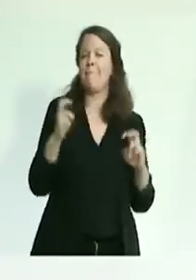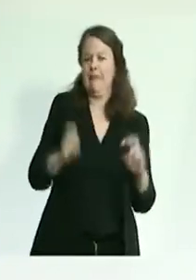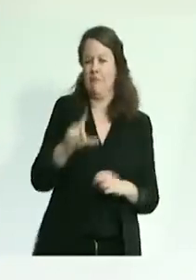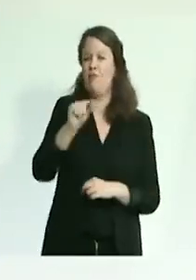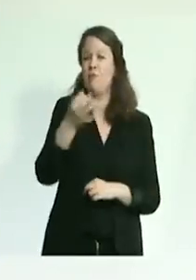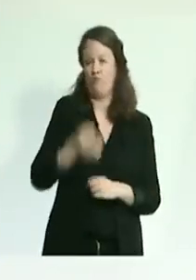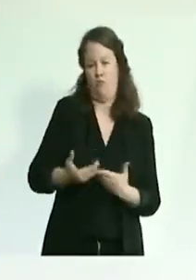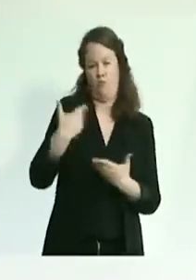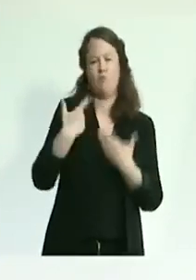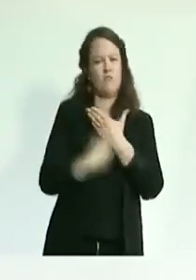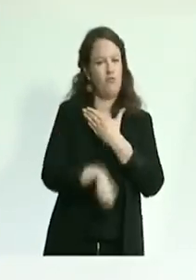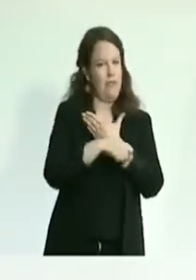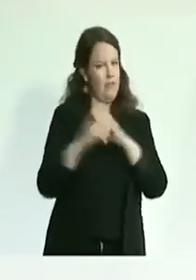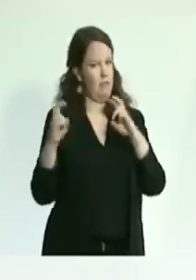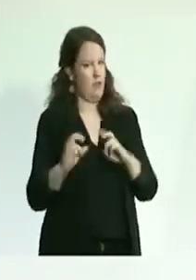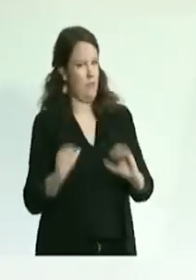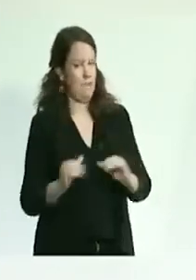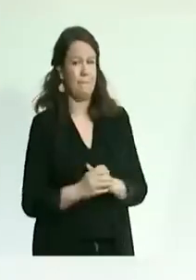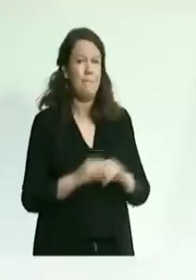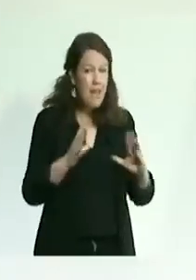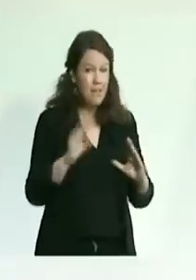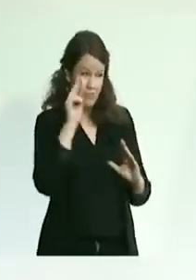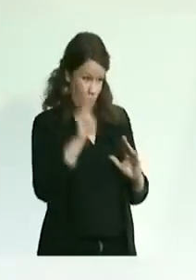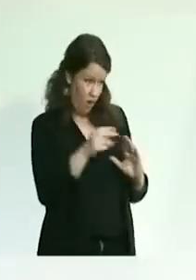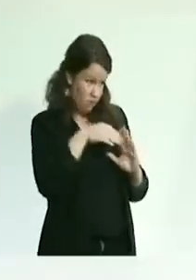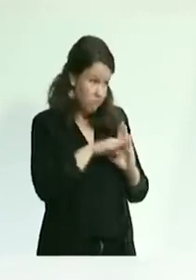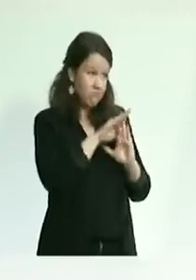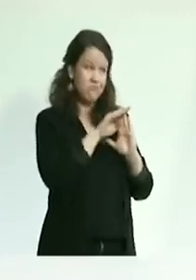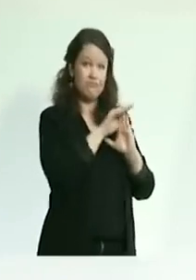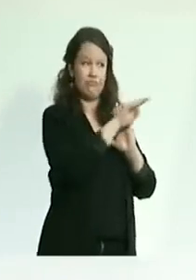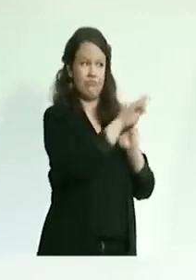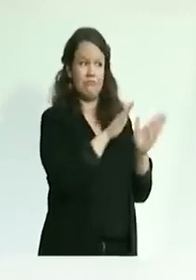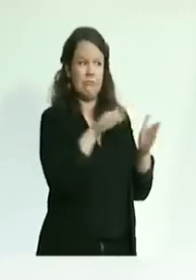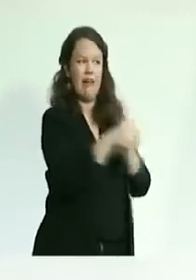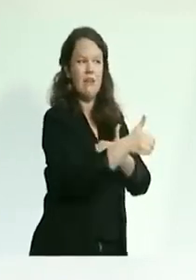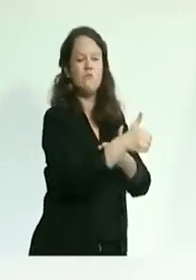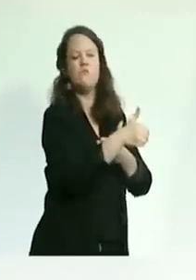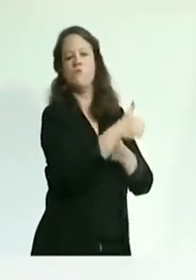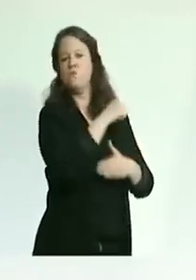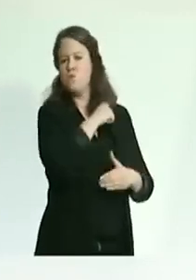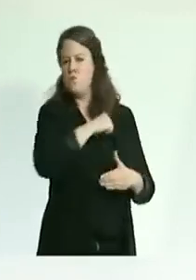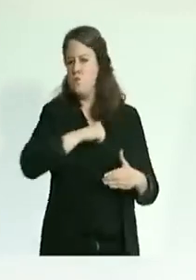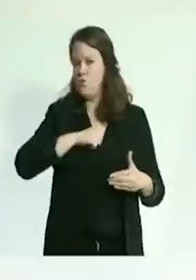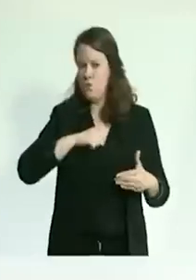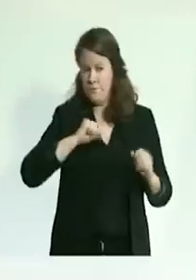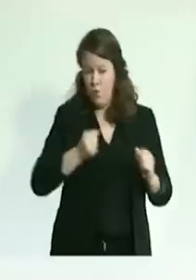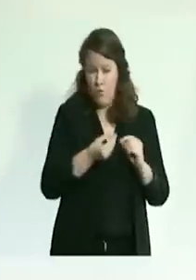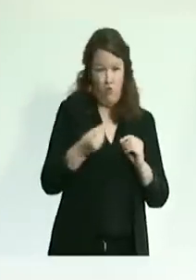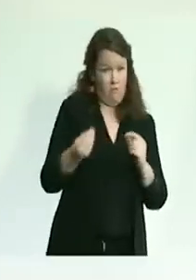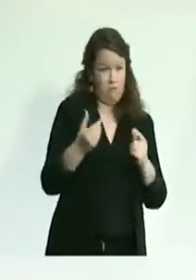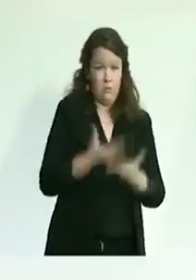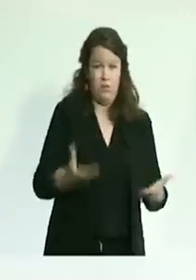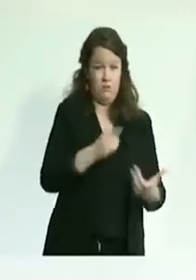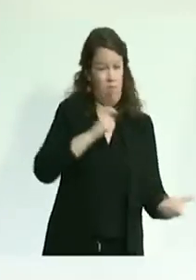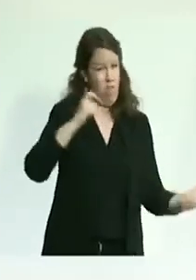courbe cache 2 réalités que je vais vous expliquer, parce qu'elles peuvent être lourdes de conséquences pour notre pays.